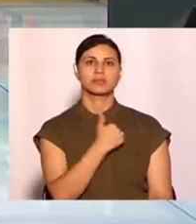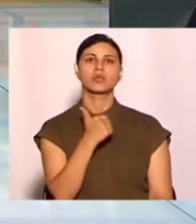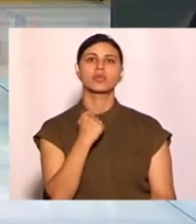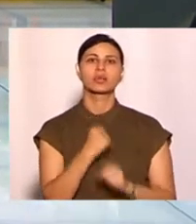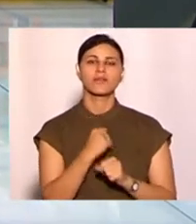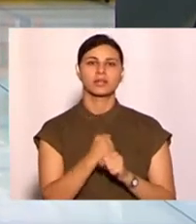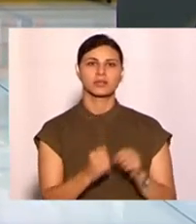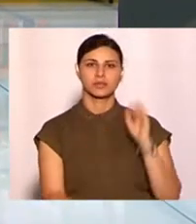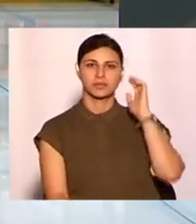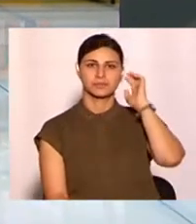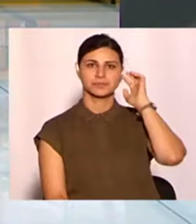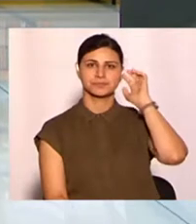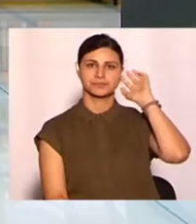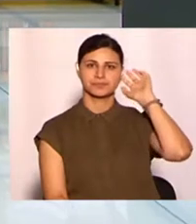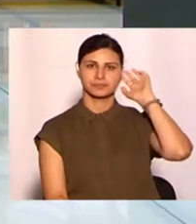კი ბატონო,